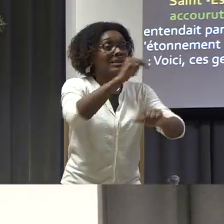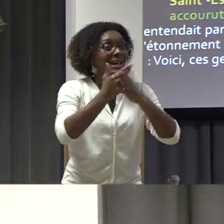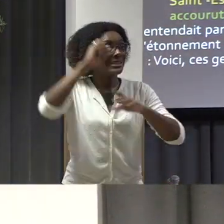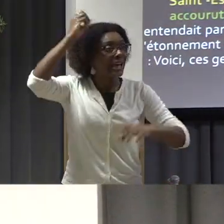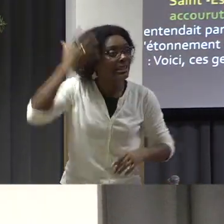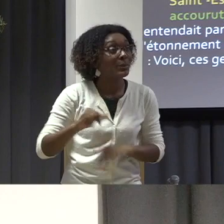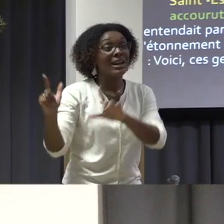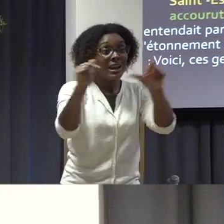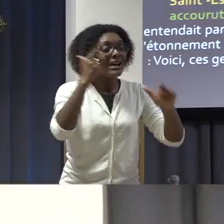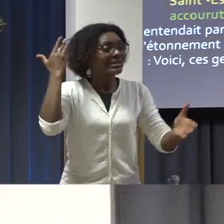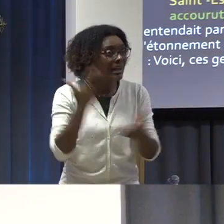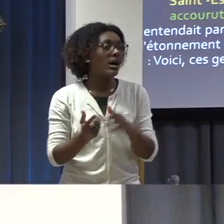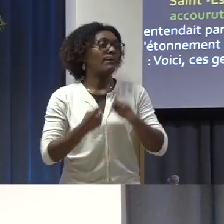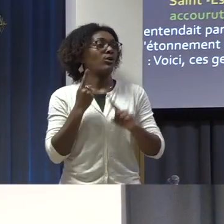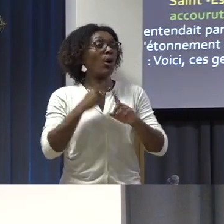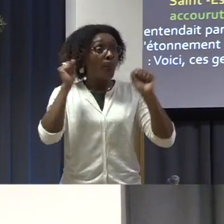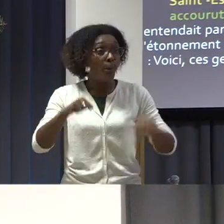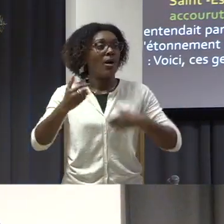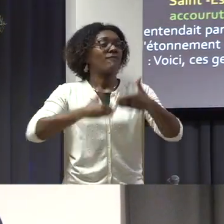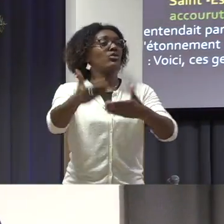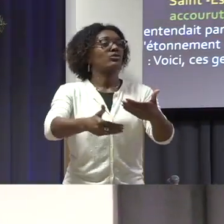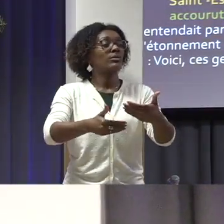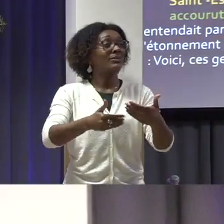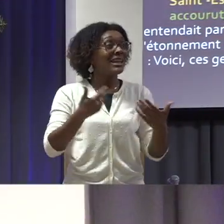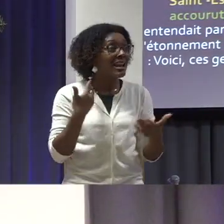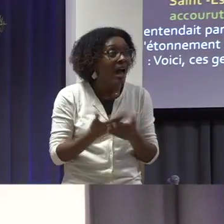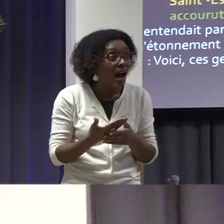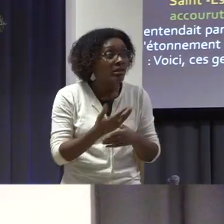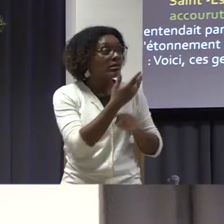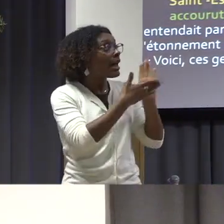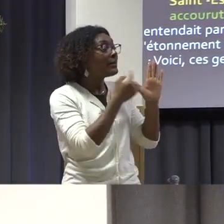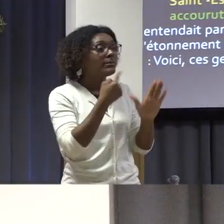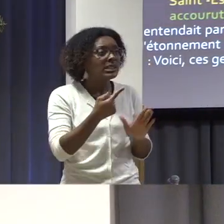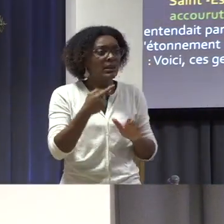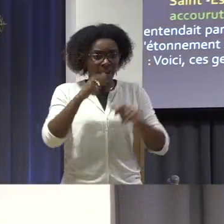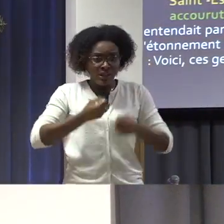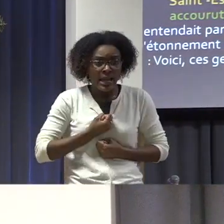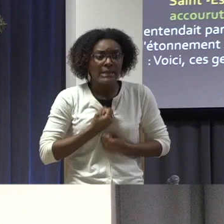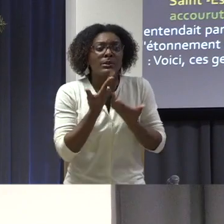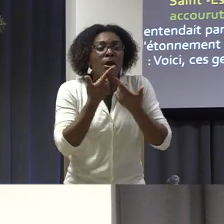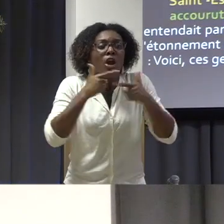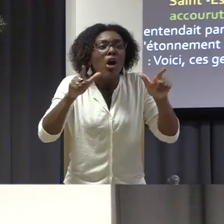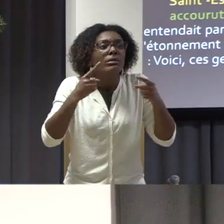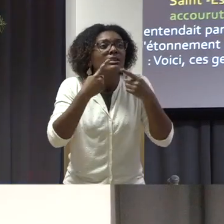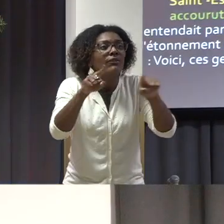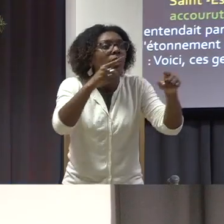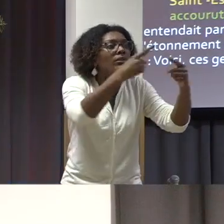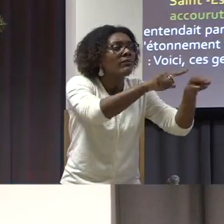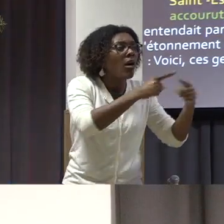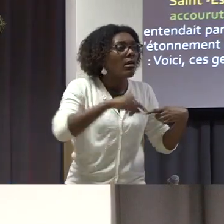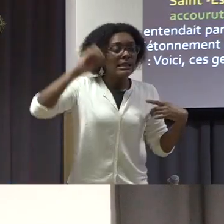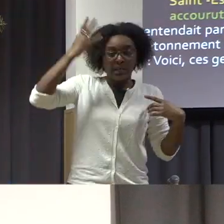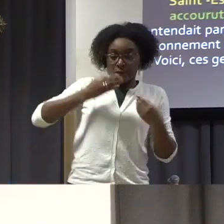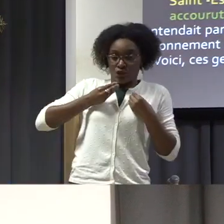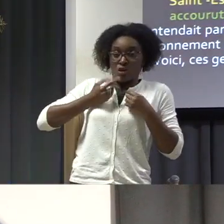de dieu et il dit et elle s'est mise à part en d'autres langues selon que l'esprit leurs données